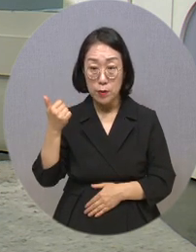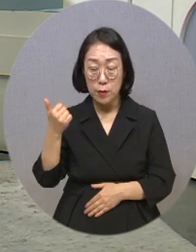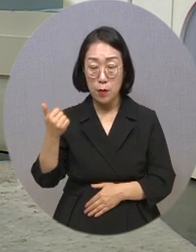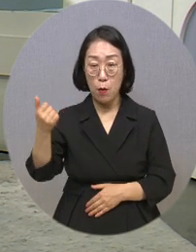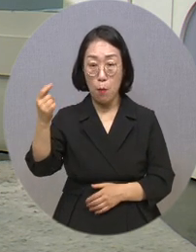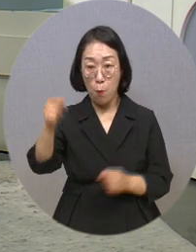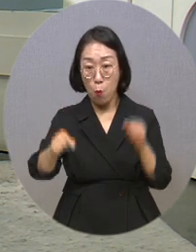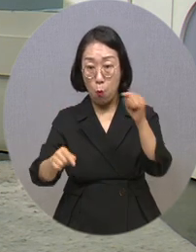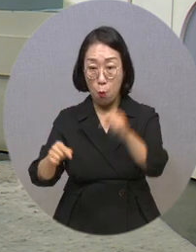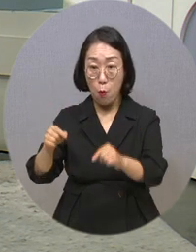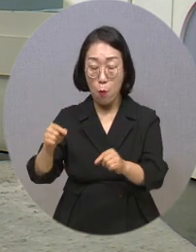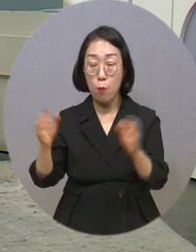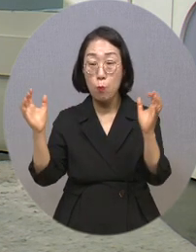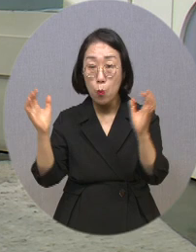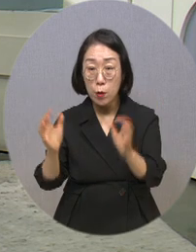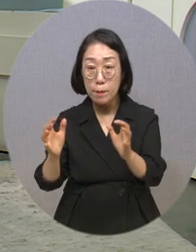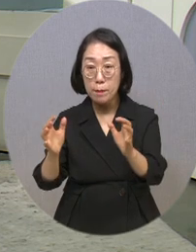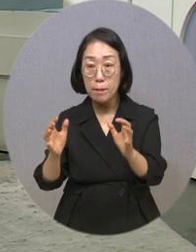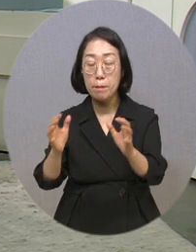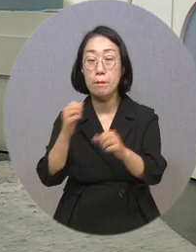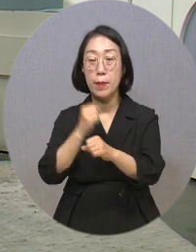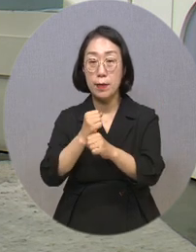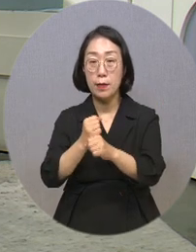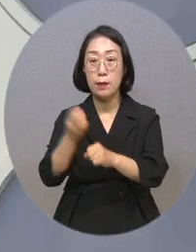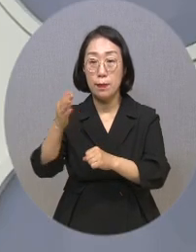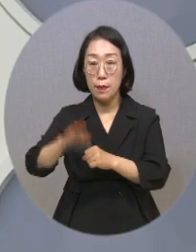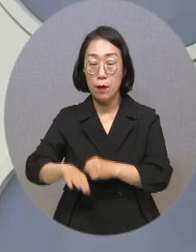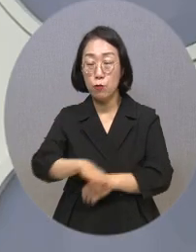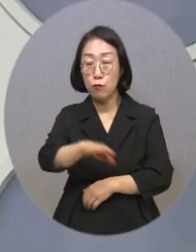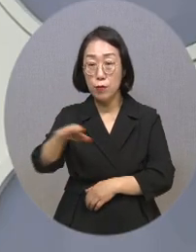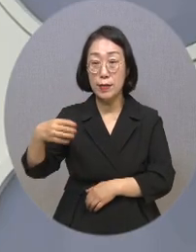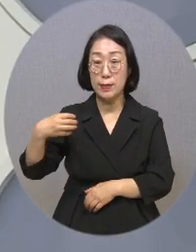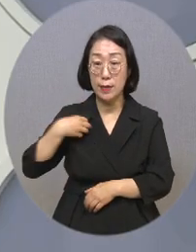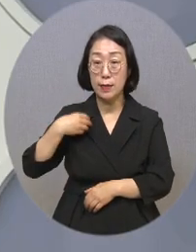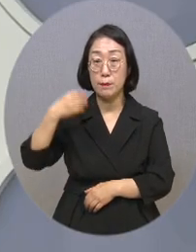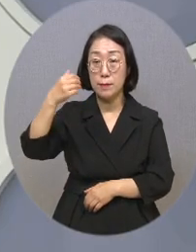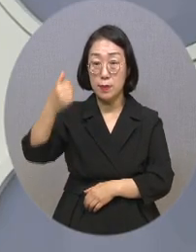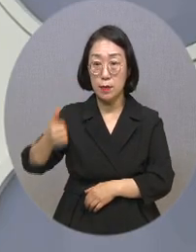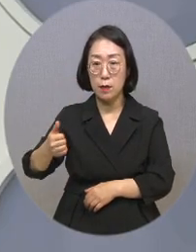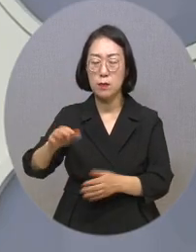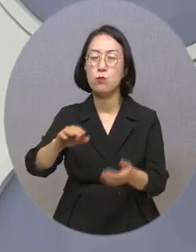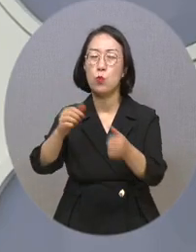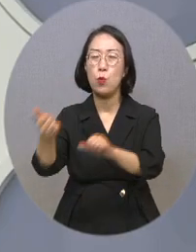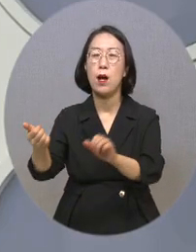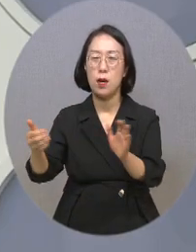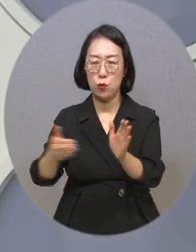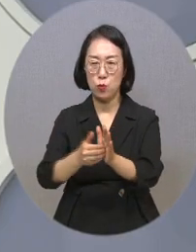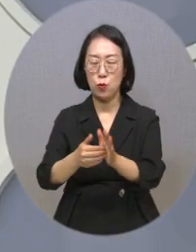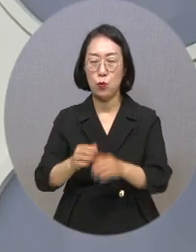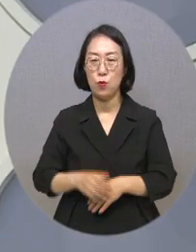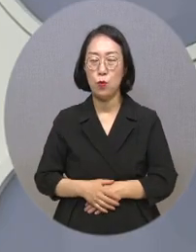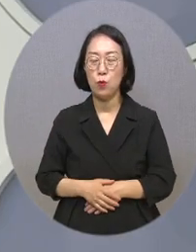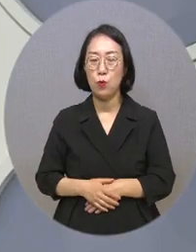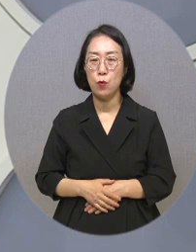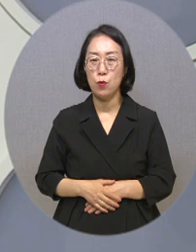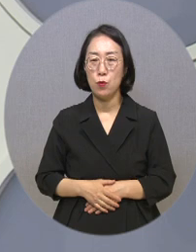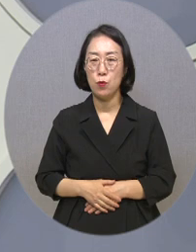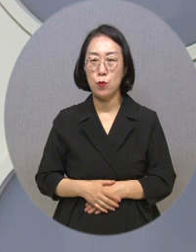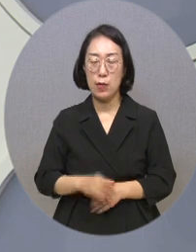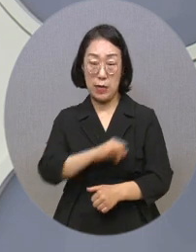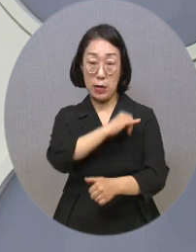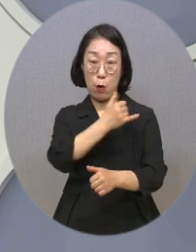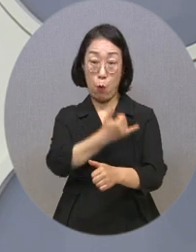모여서 그런 걸 했는데 저희 리더가 되신 분이 지금 돌아가셨는데 그